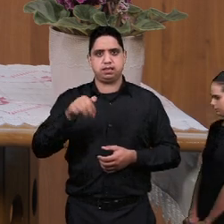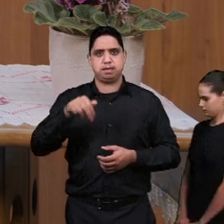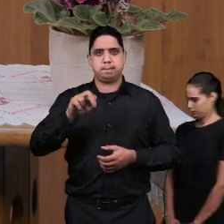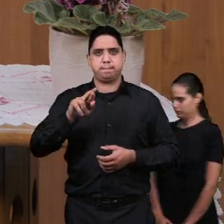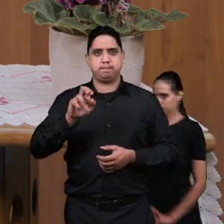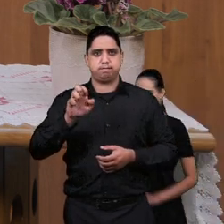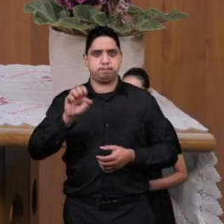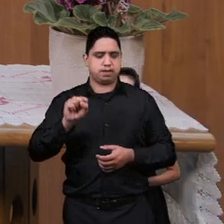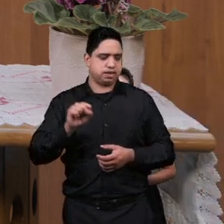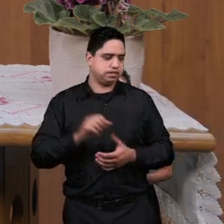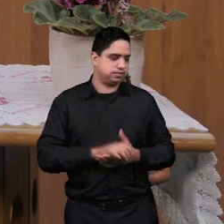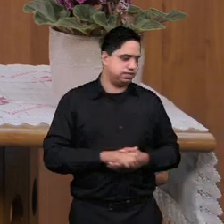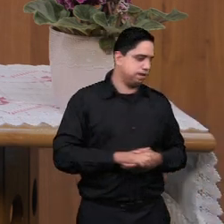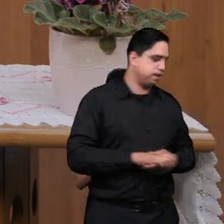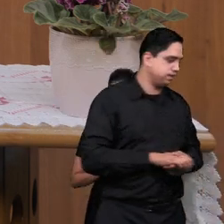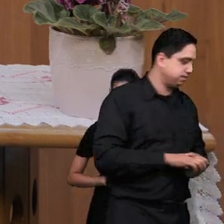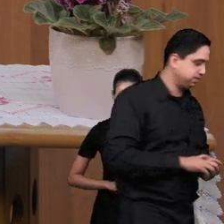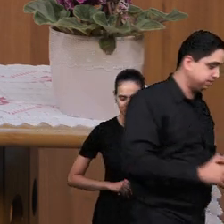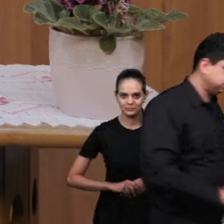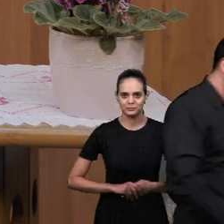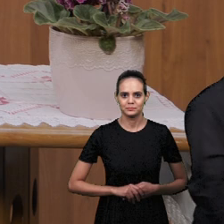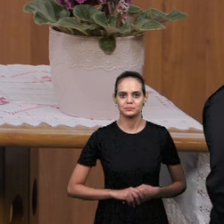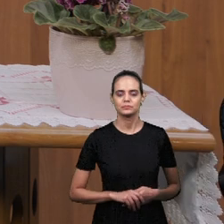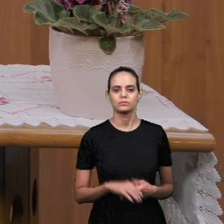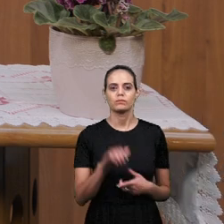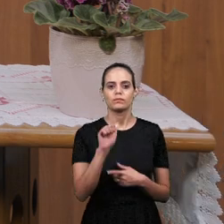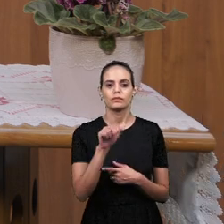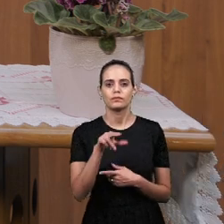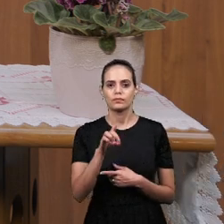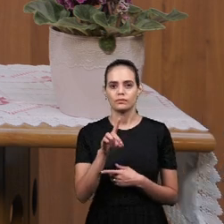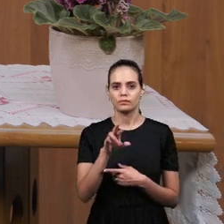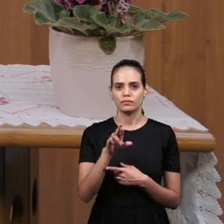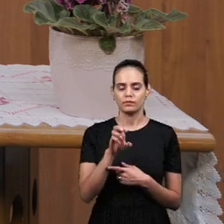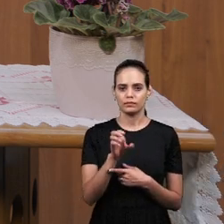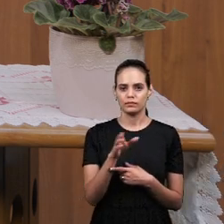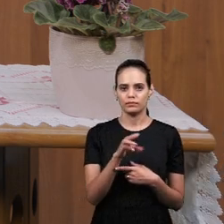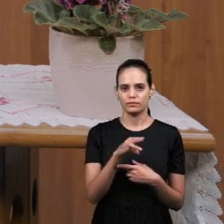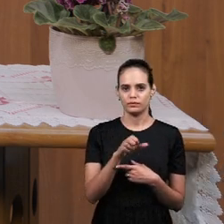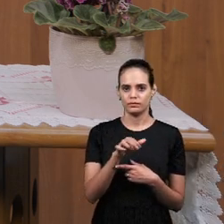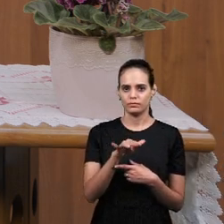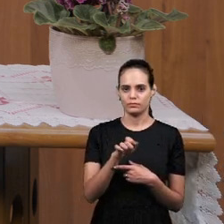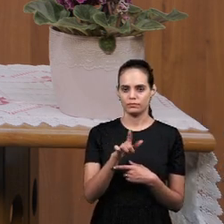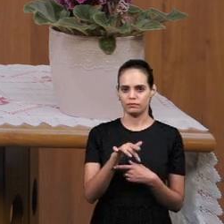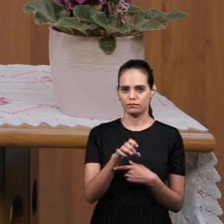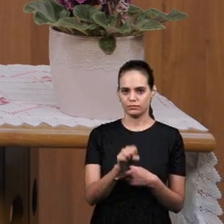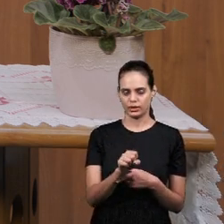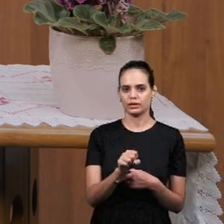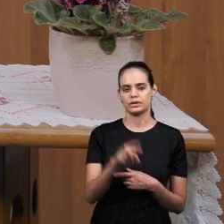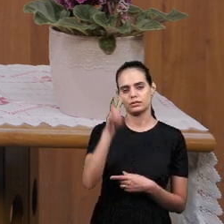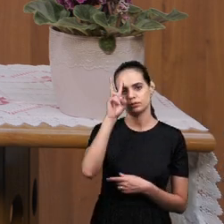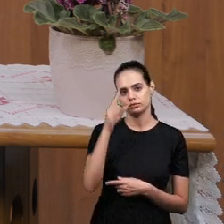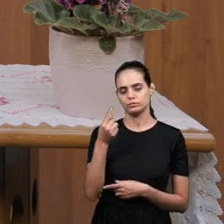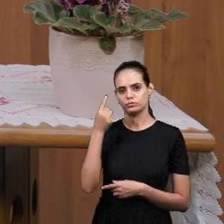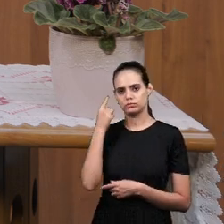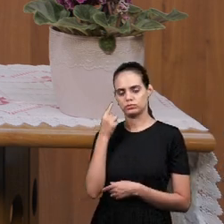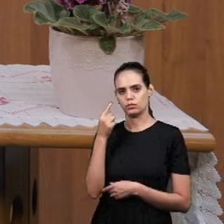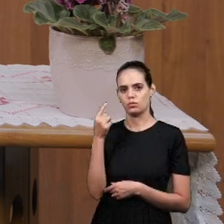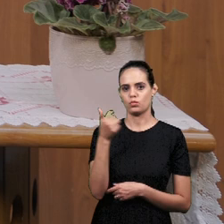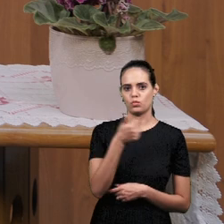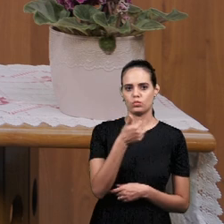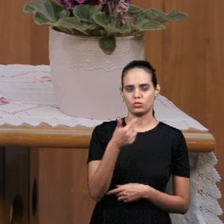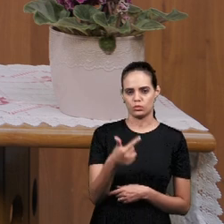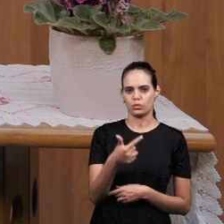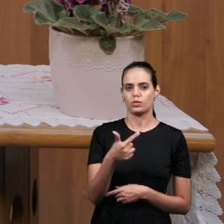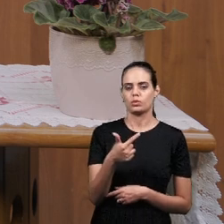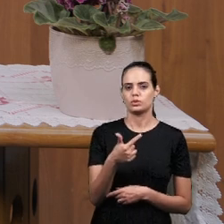Marques, il est décédé, il est parti vers le Seigneur le mercredi dernier, 12 août, à